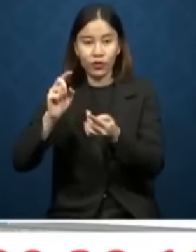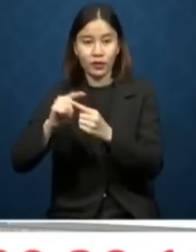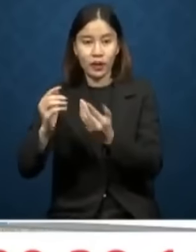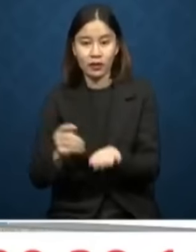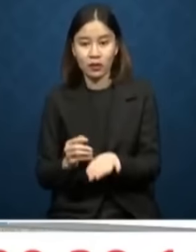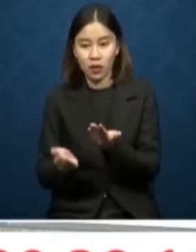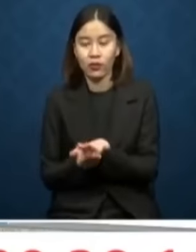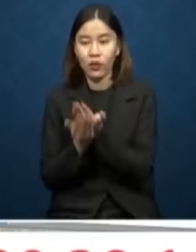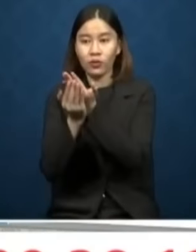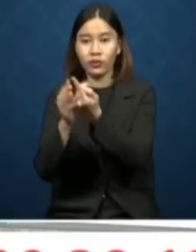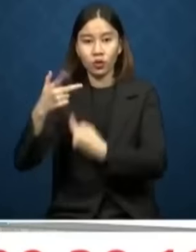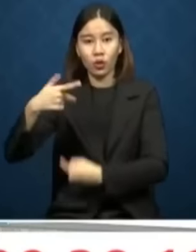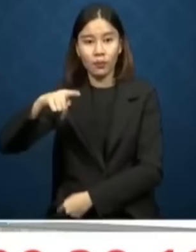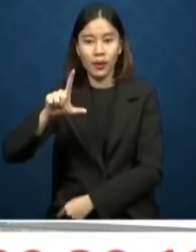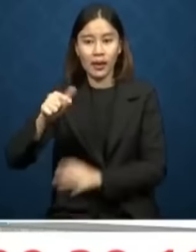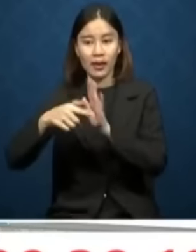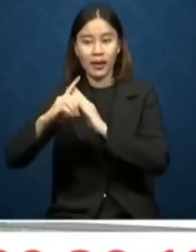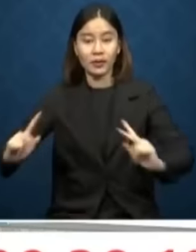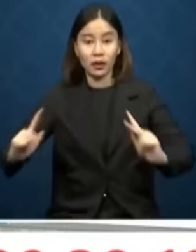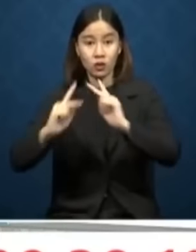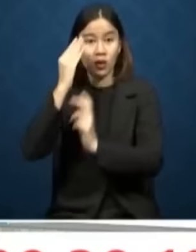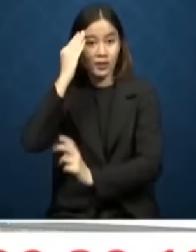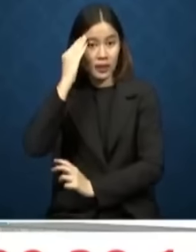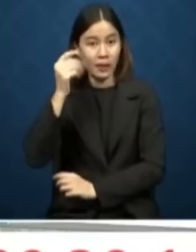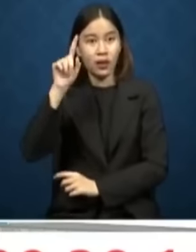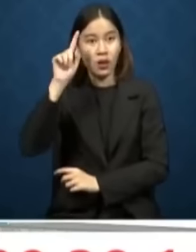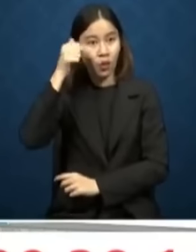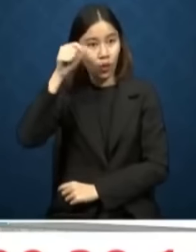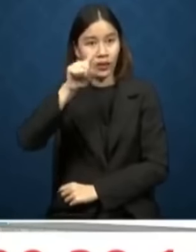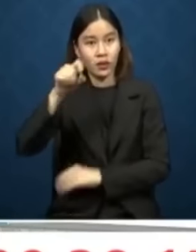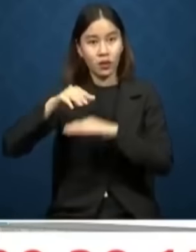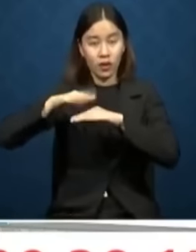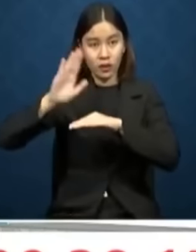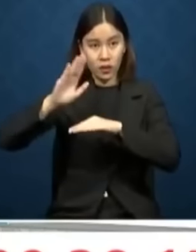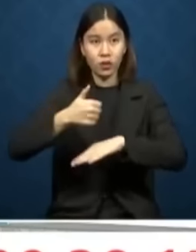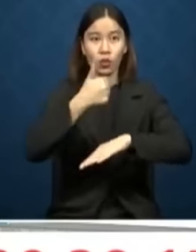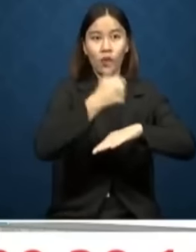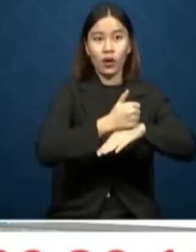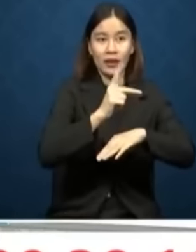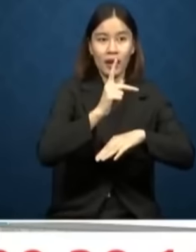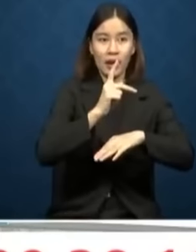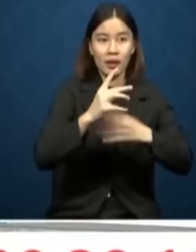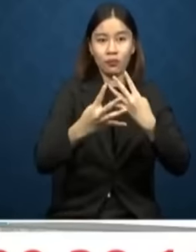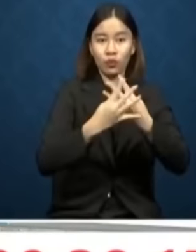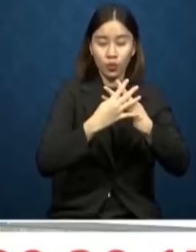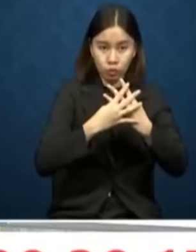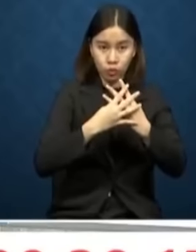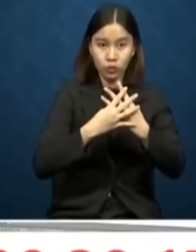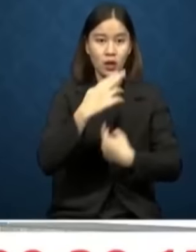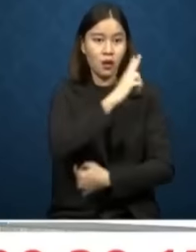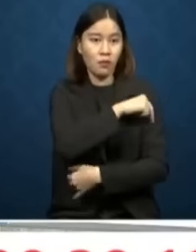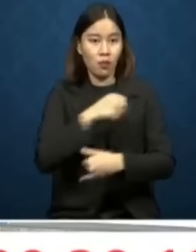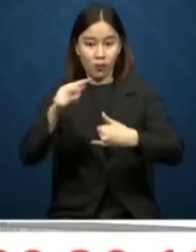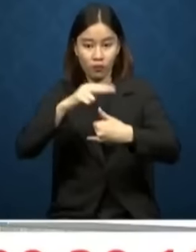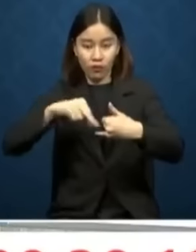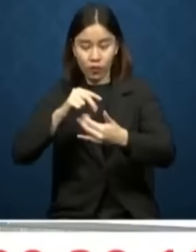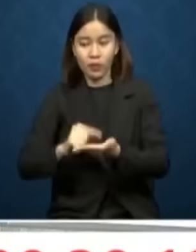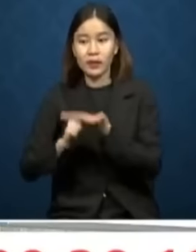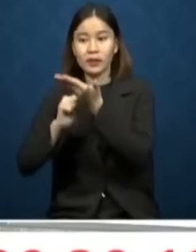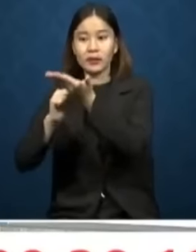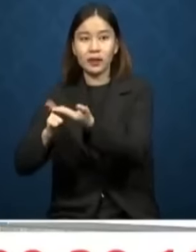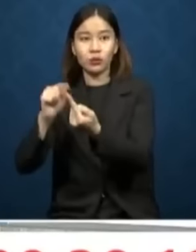กระทรวงทราบเกิน120วันให้มีหนังสือขอความเห็นชอบจากทิบดีพร้อมความเห็นแพทย์ผู้รักษาและรายงานท่านรัฐมนตรีทราบส